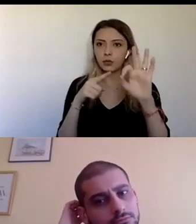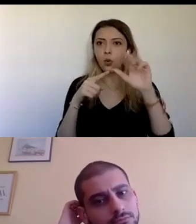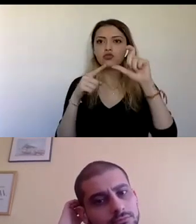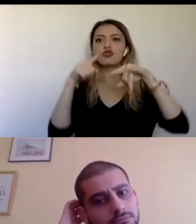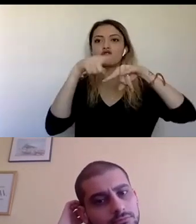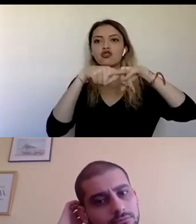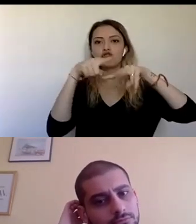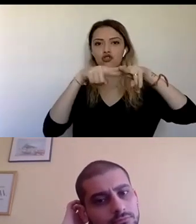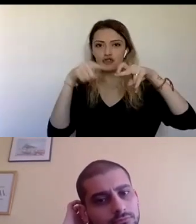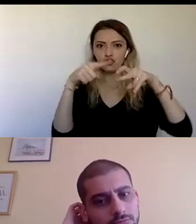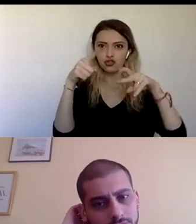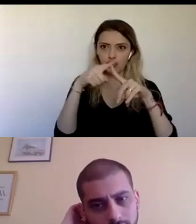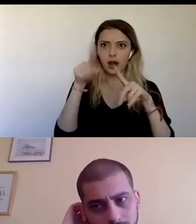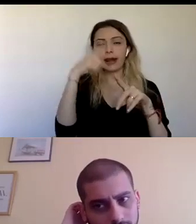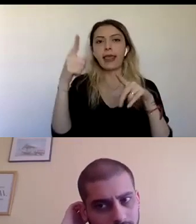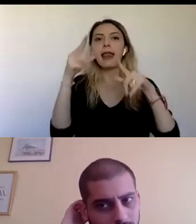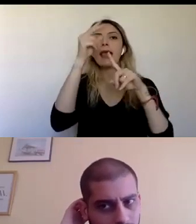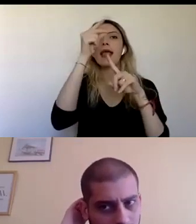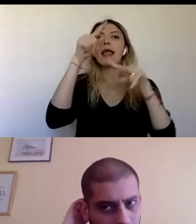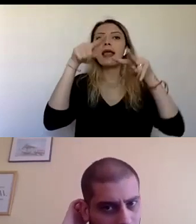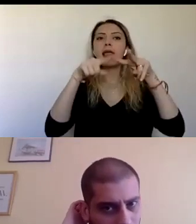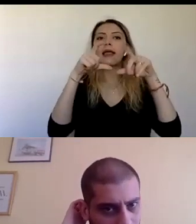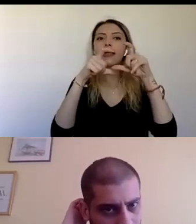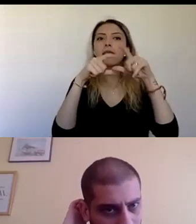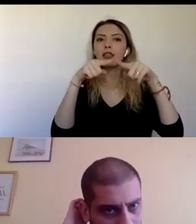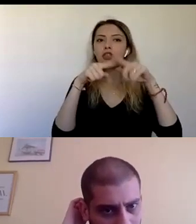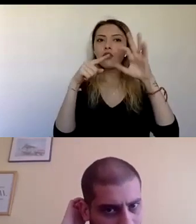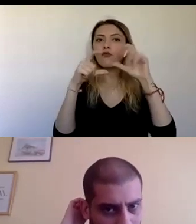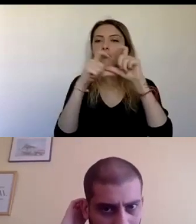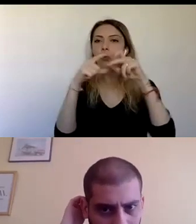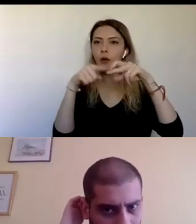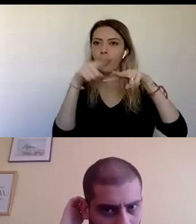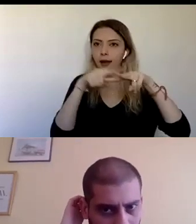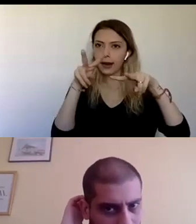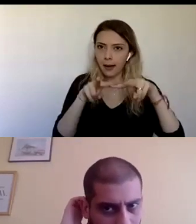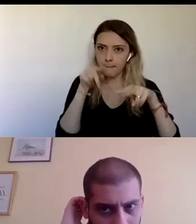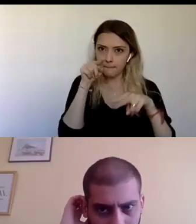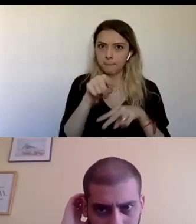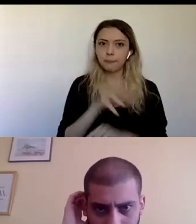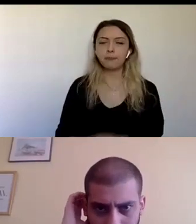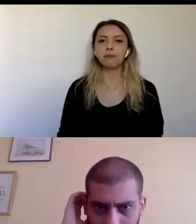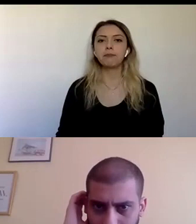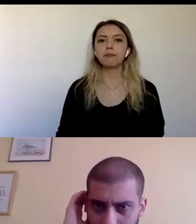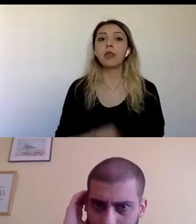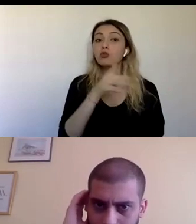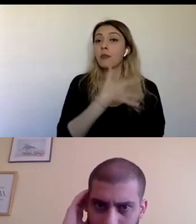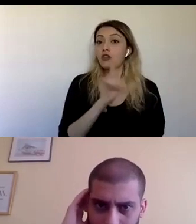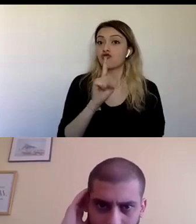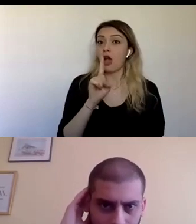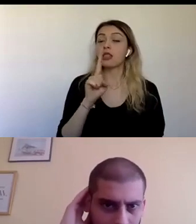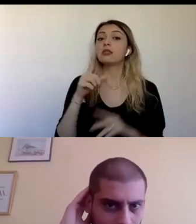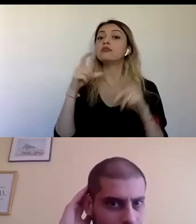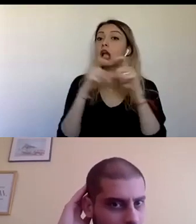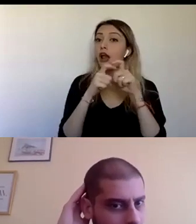Bir diğeri Infogram. Infogram'ın içinde hatta bir canlı grafik hazırlayıp web sitenize de canlı olarak